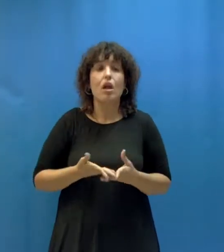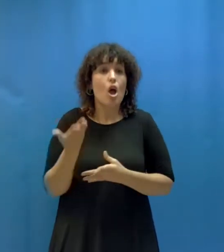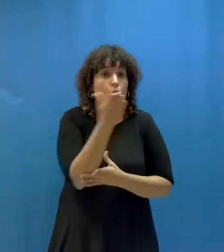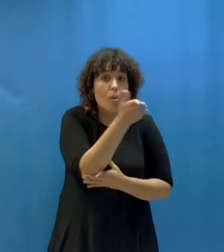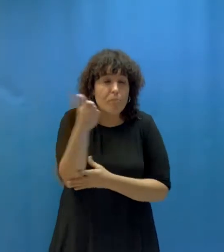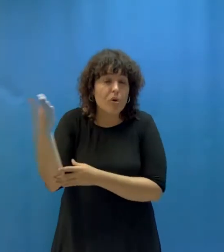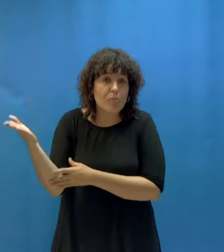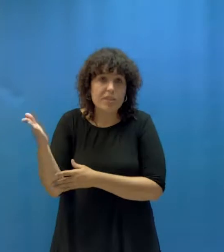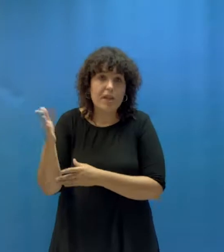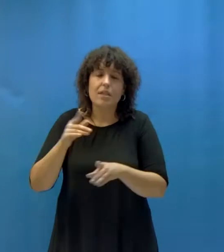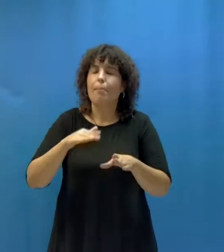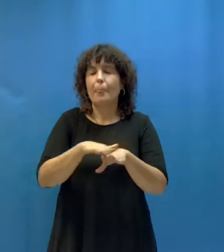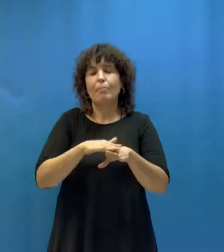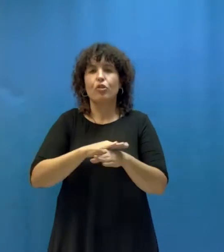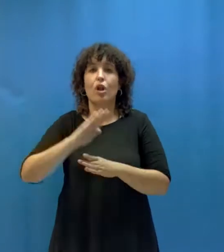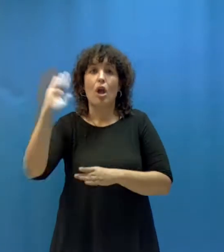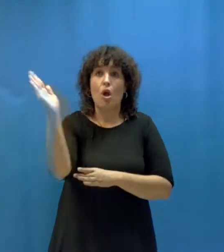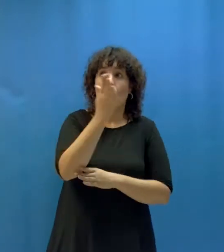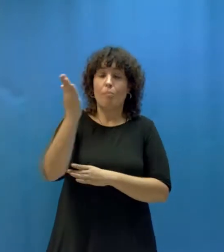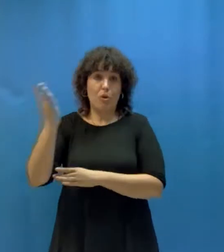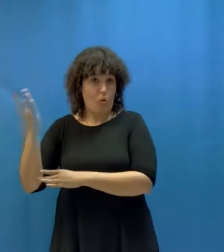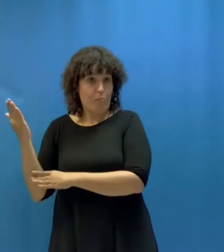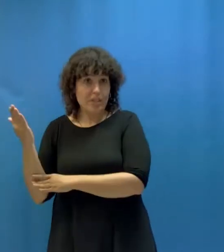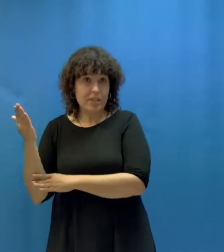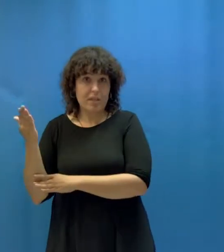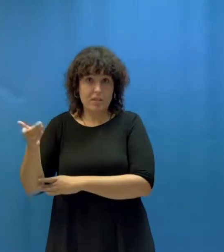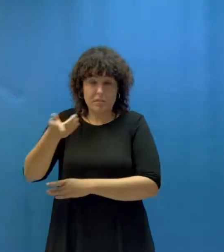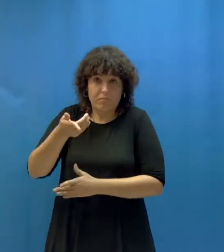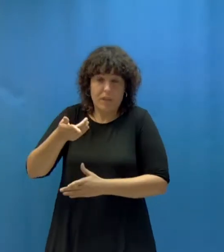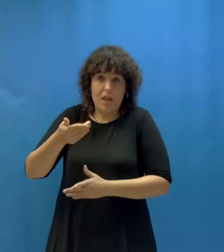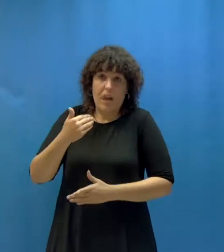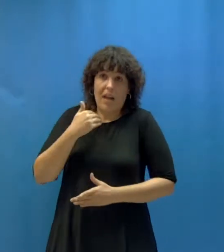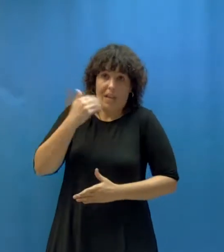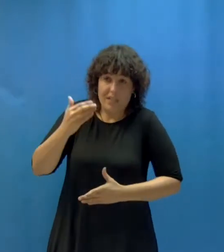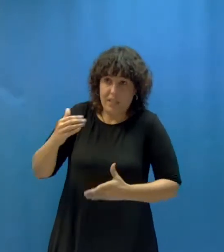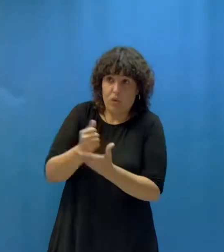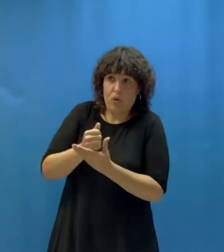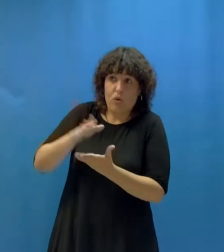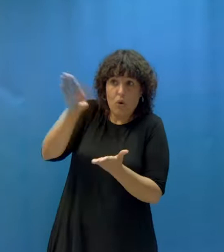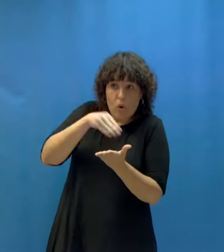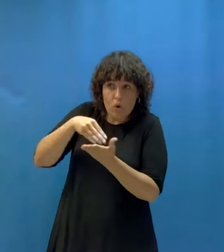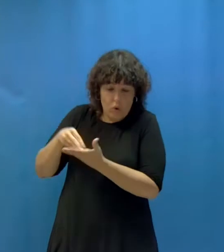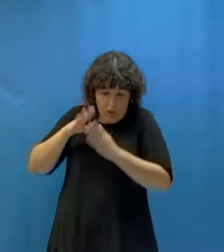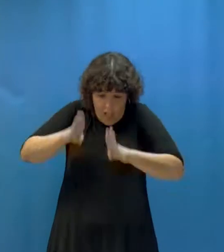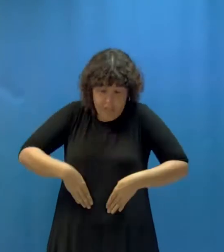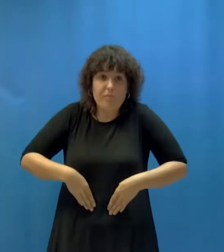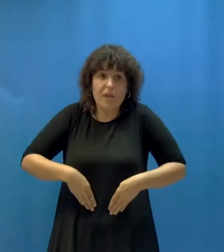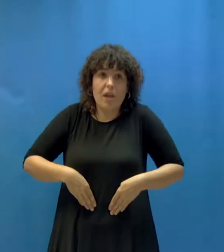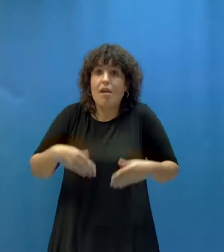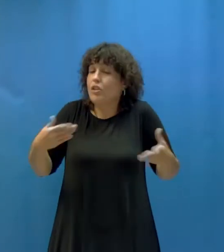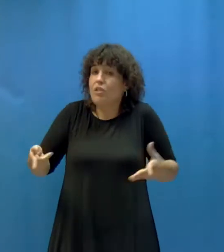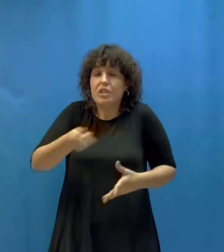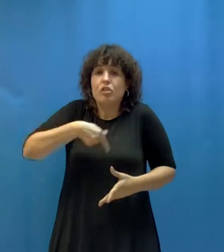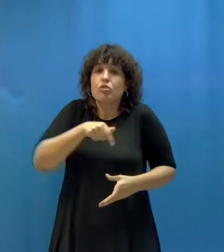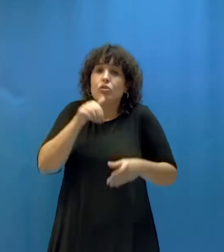s'han arribat des de diferents òrgans participatius s'han acceptat en quasi la seva totalitat. I per això votem sí a aquesta